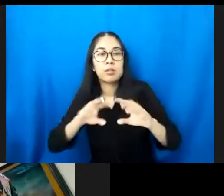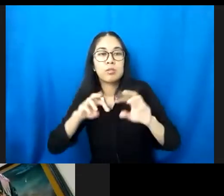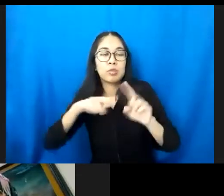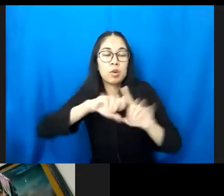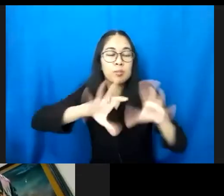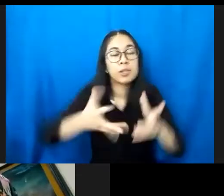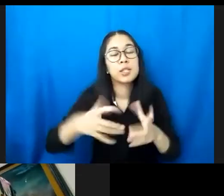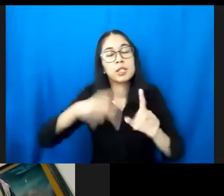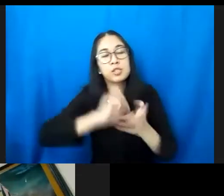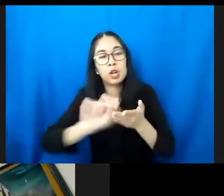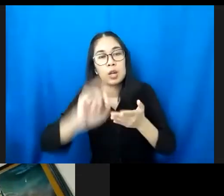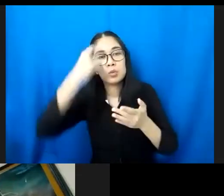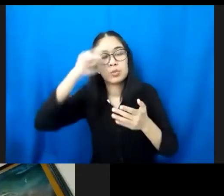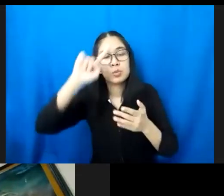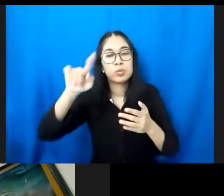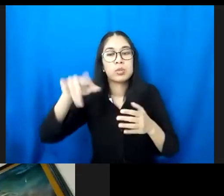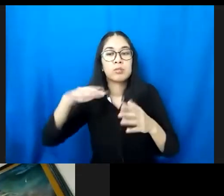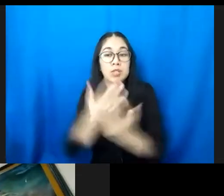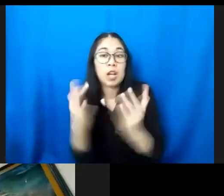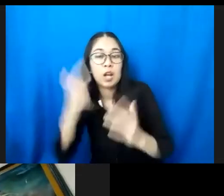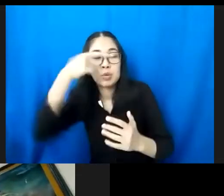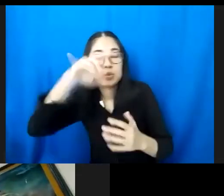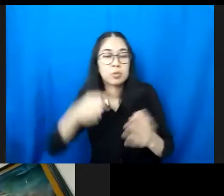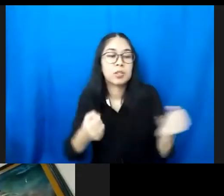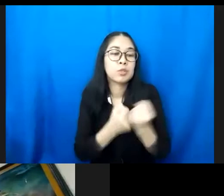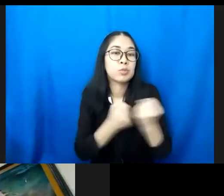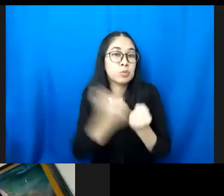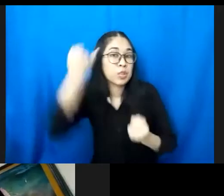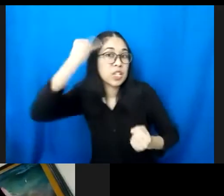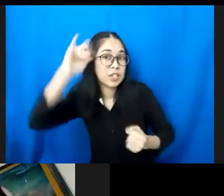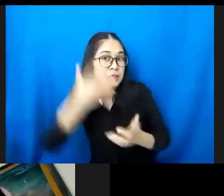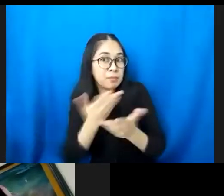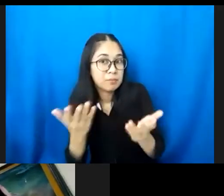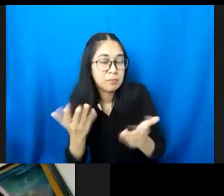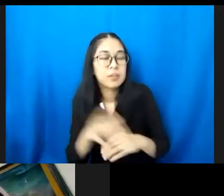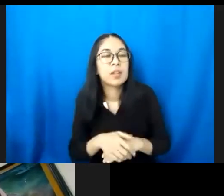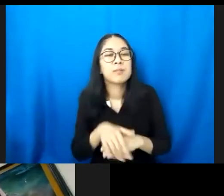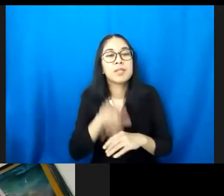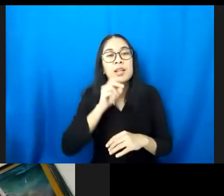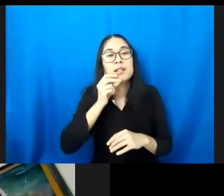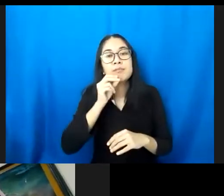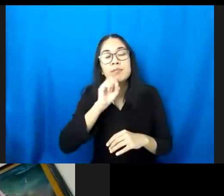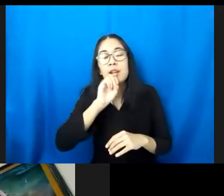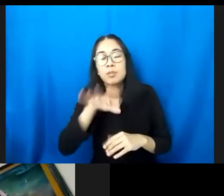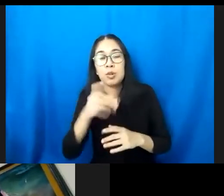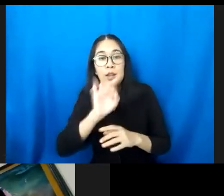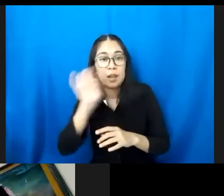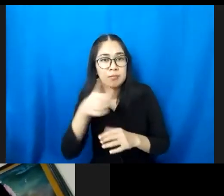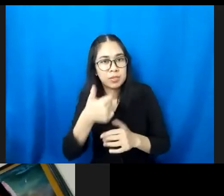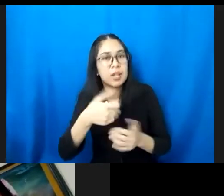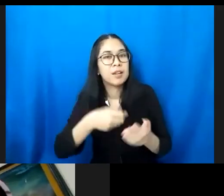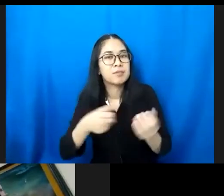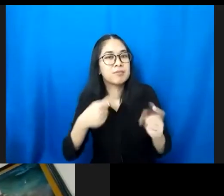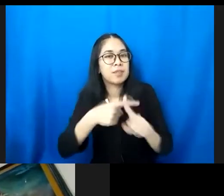untuk mendukung ide mulia ini? Mungkin ini juga nanti bisa direspon oleh yang lain. Lalu yang ketiga, dari